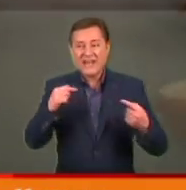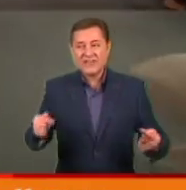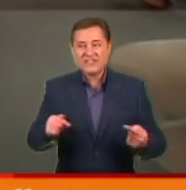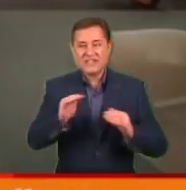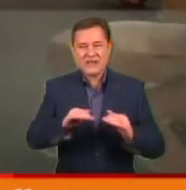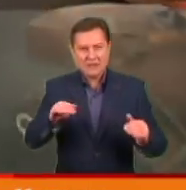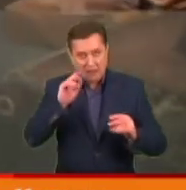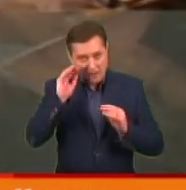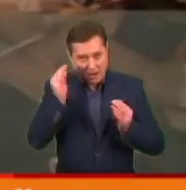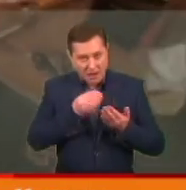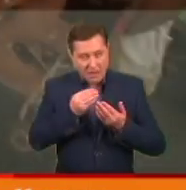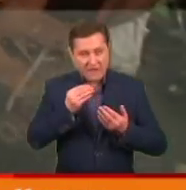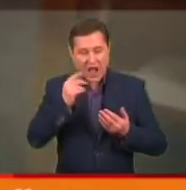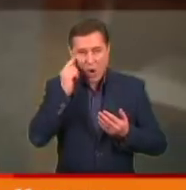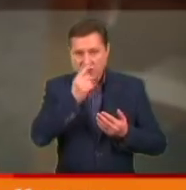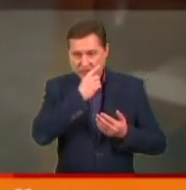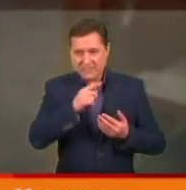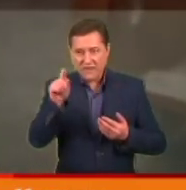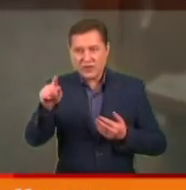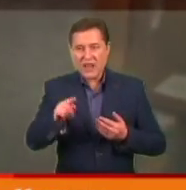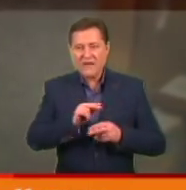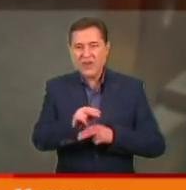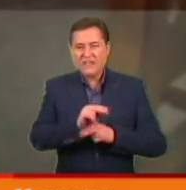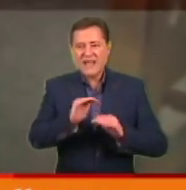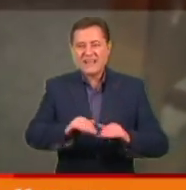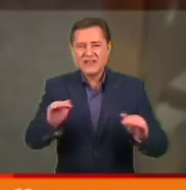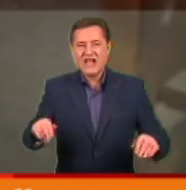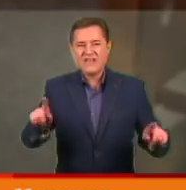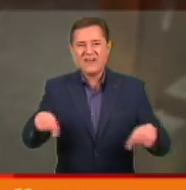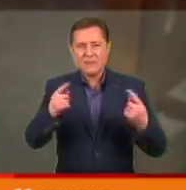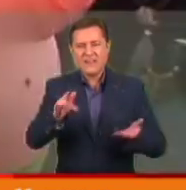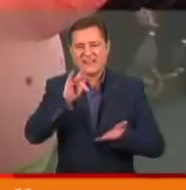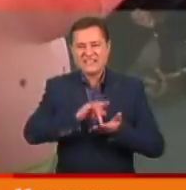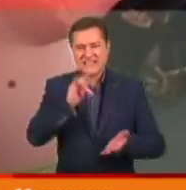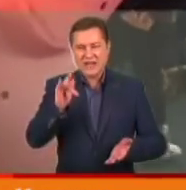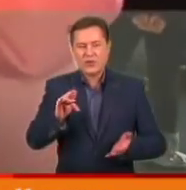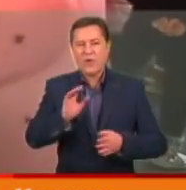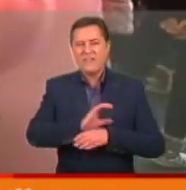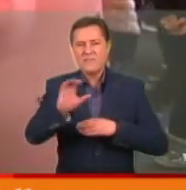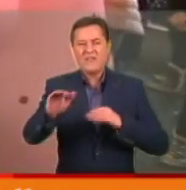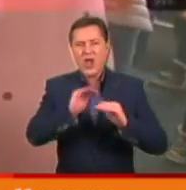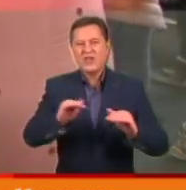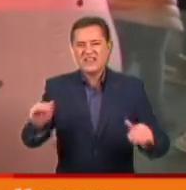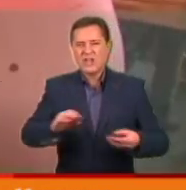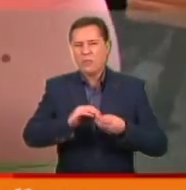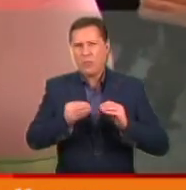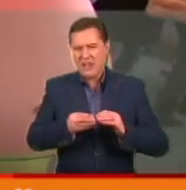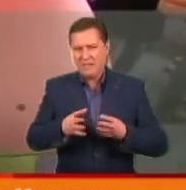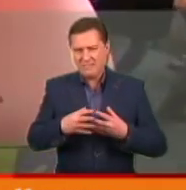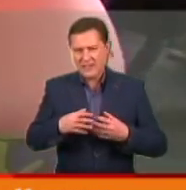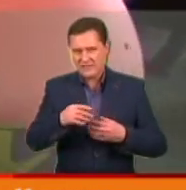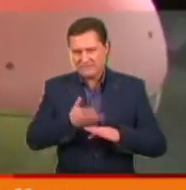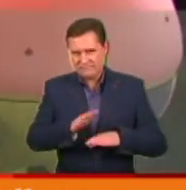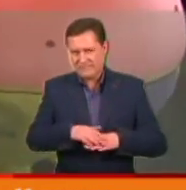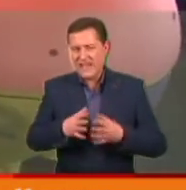Катруся ховає оченята. Вона – вихованка дитячого реабілітаційного центру. Туди відправляють діток з проблемних сімей або тих, хто в